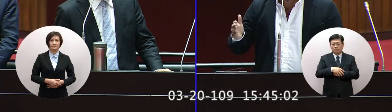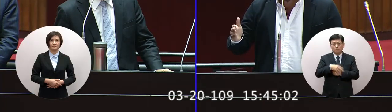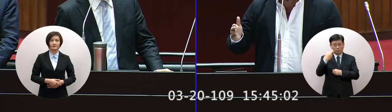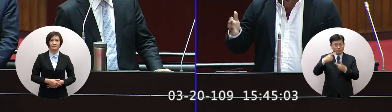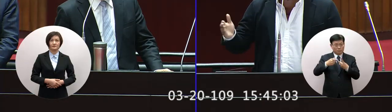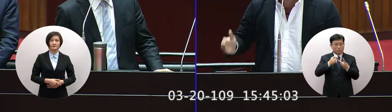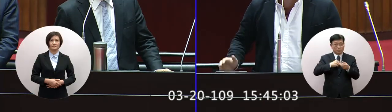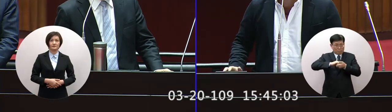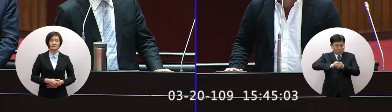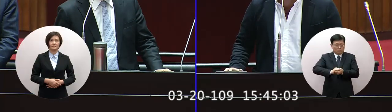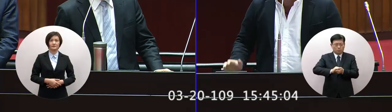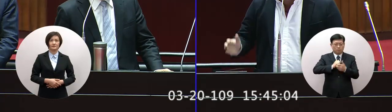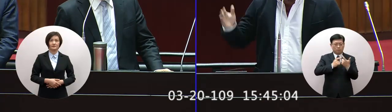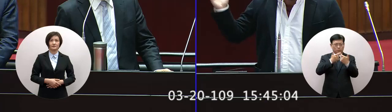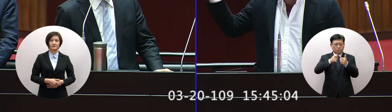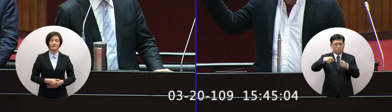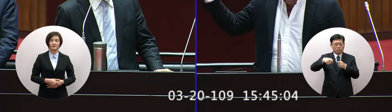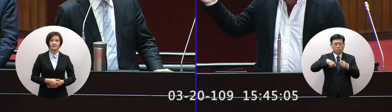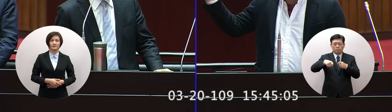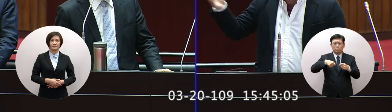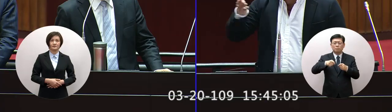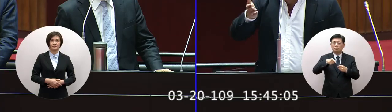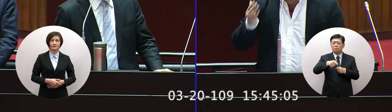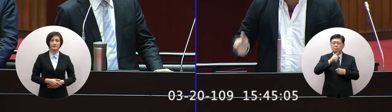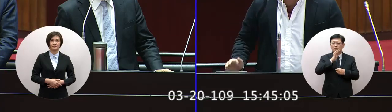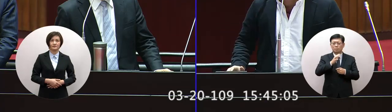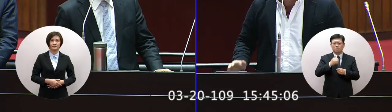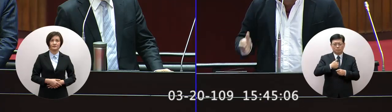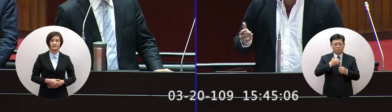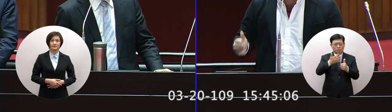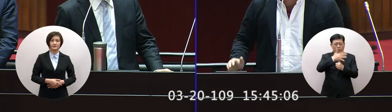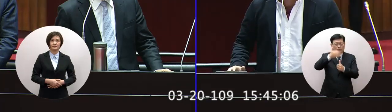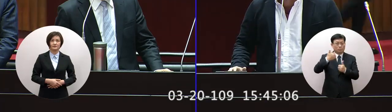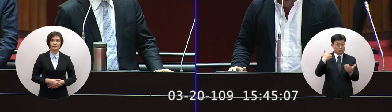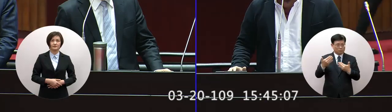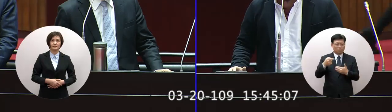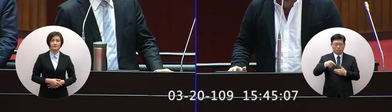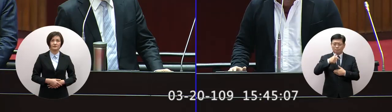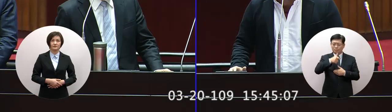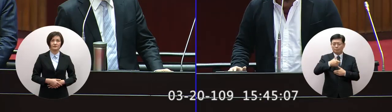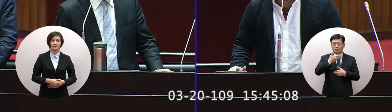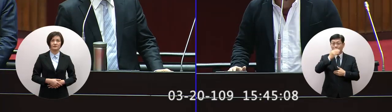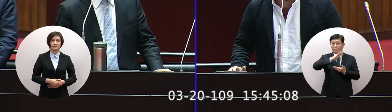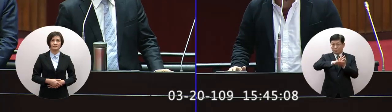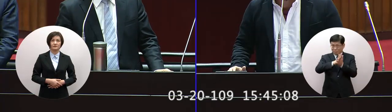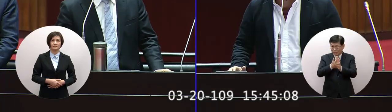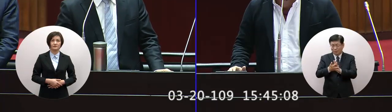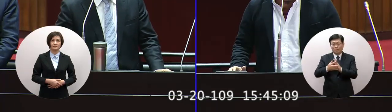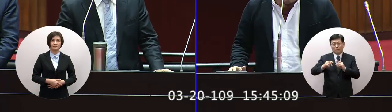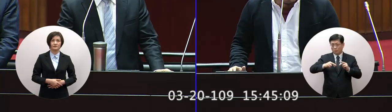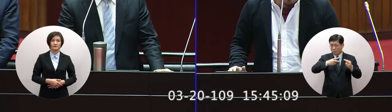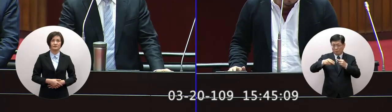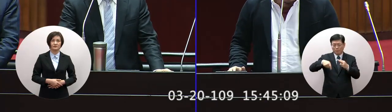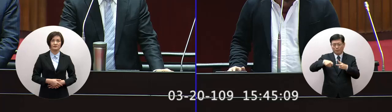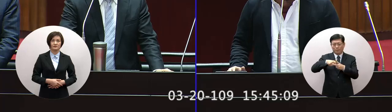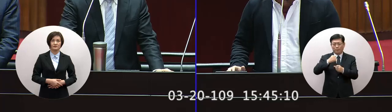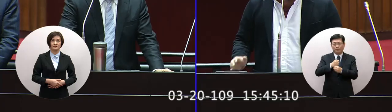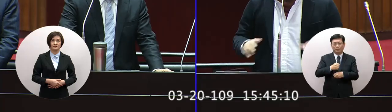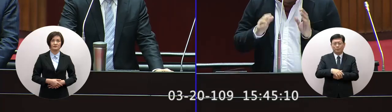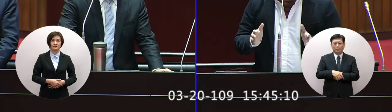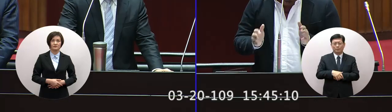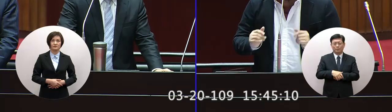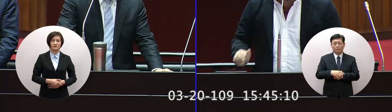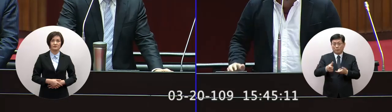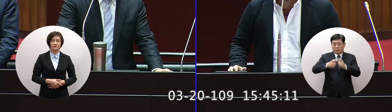包括订接下来因应的这个策略。那我相信这个东西其实署长很清楚，这就是我们所谓的气候变迁调试的这个工作了，吼。